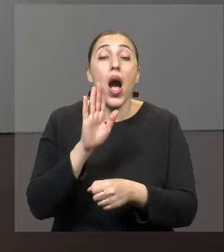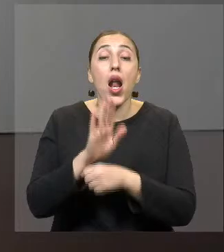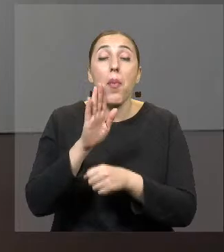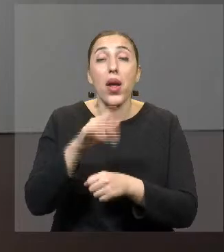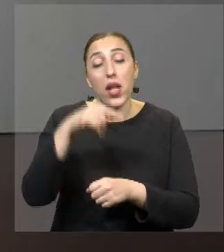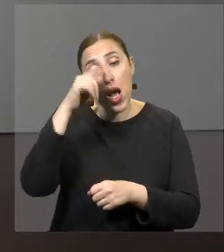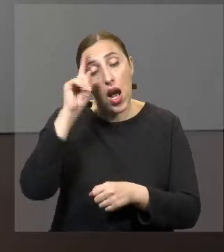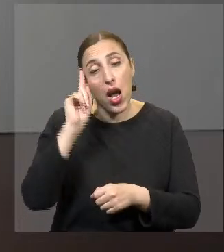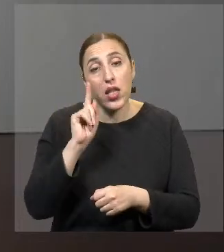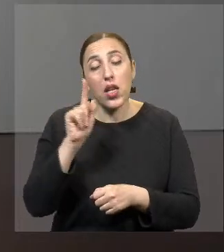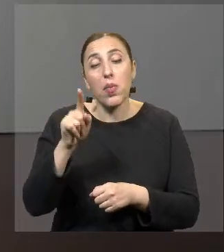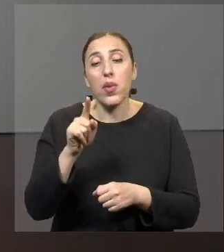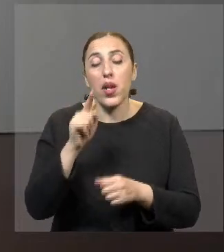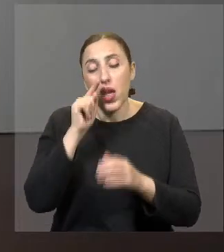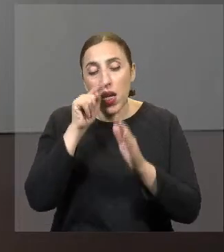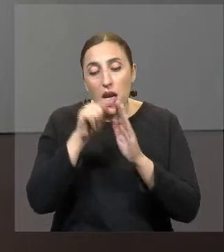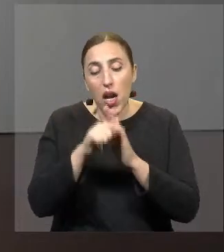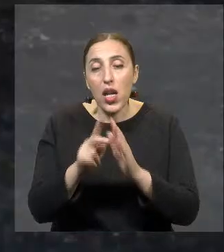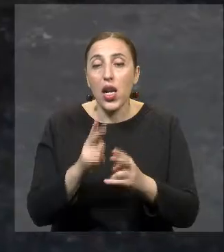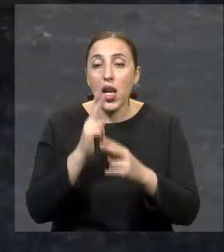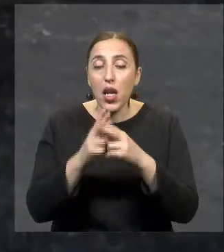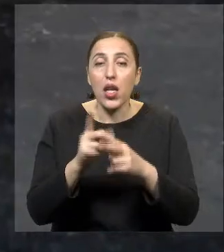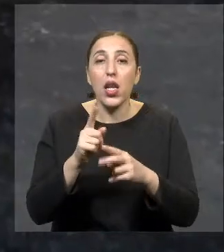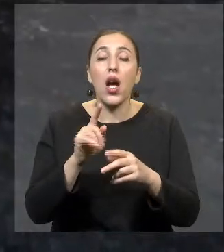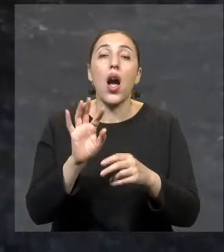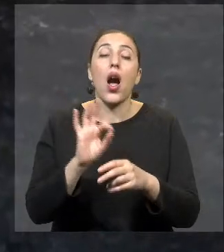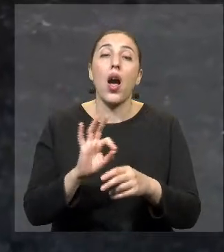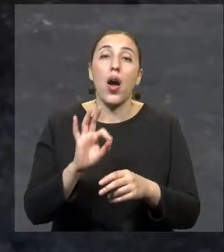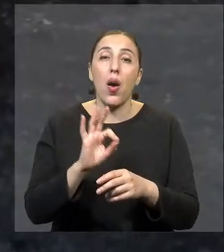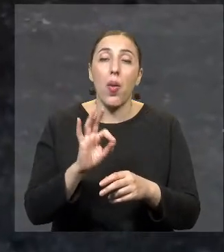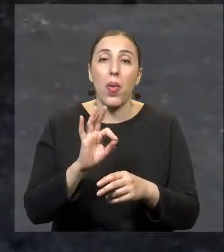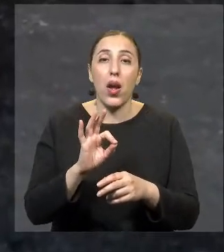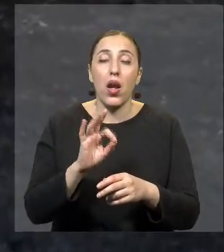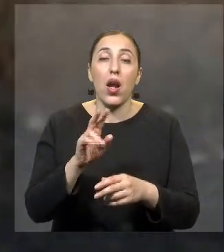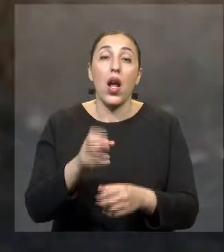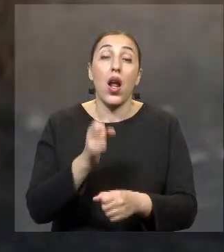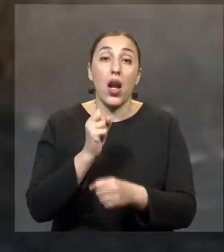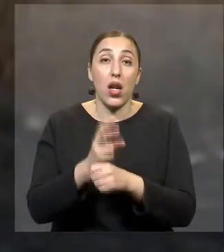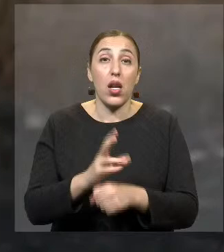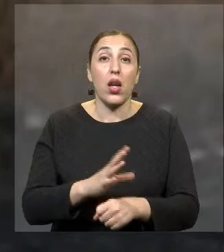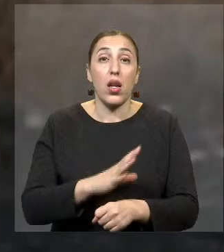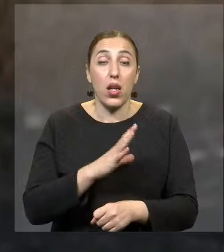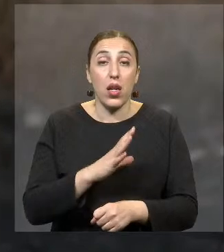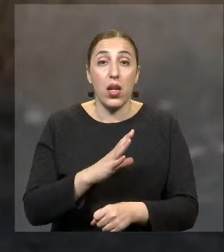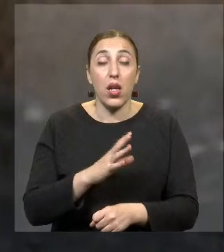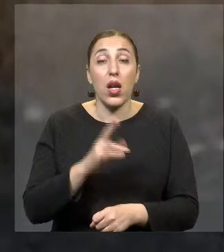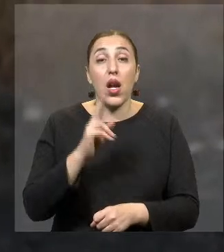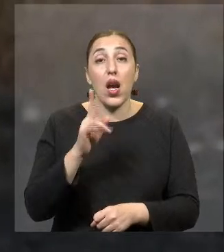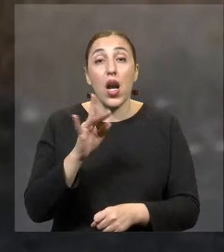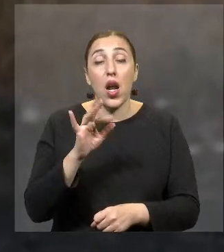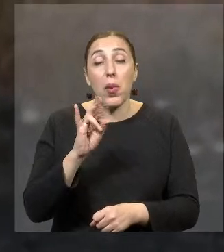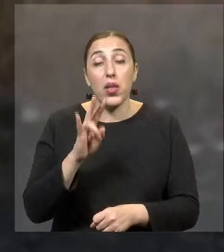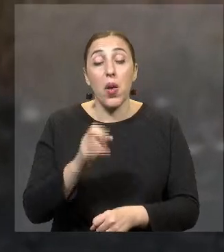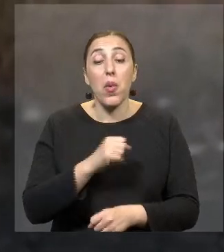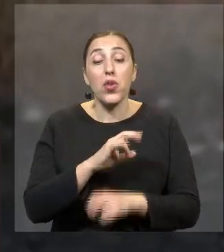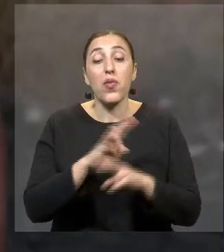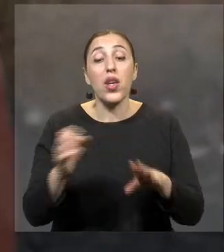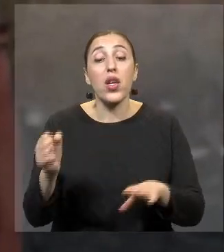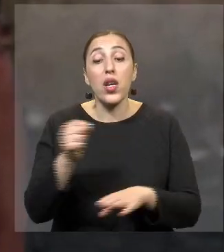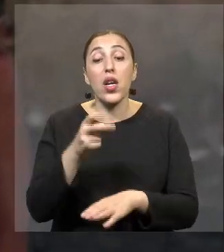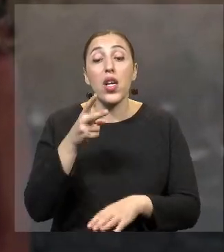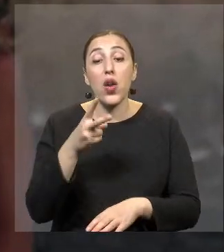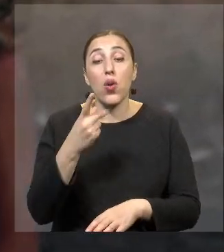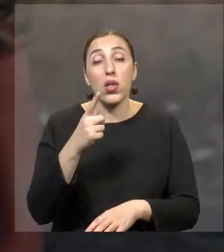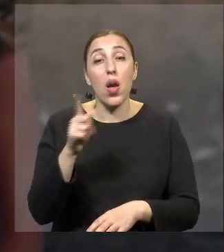կանխել ադրբեջանական ներխուժումը, ինչի պաճարովել իր պնդմամբ պաշտոնանքի արվել։ Կարապետյանը բաշտպանության նախարար նշանակվեց